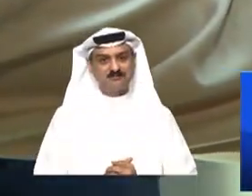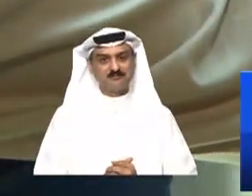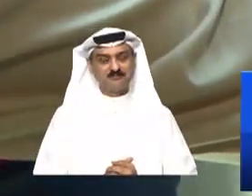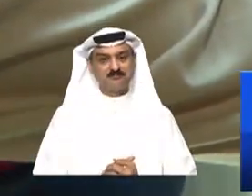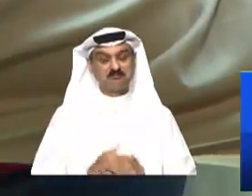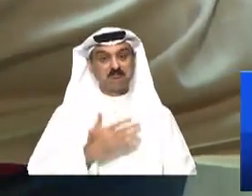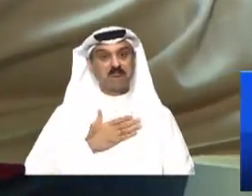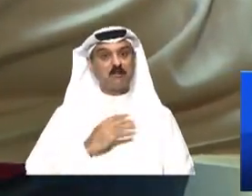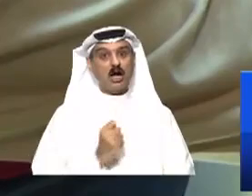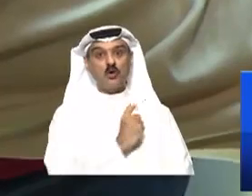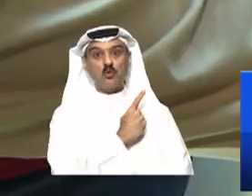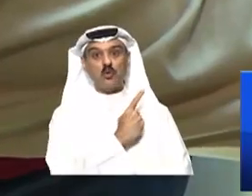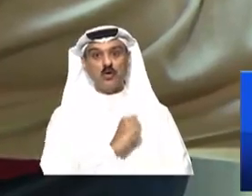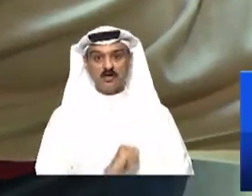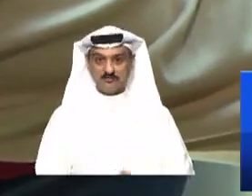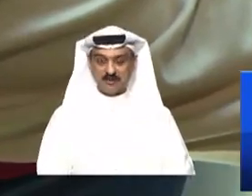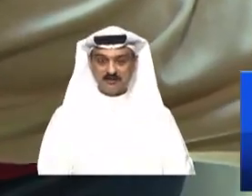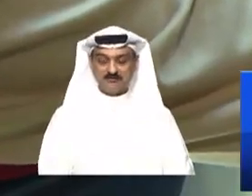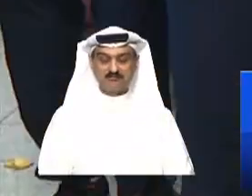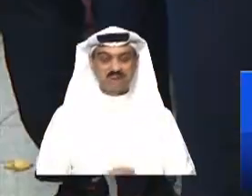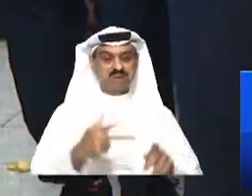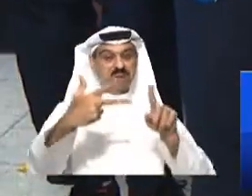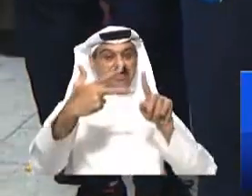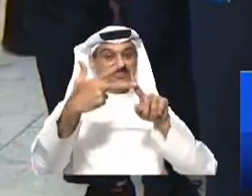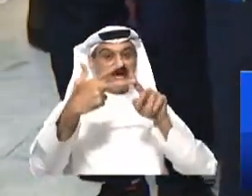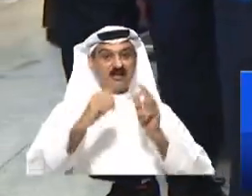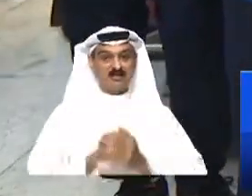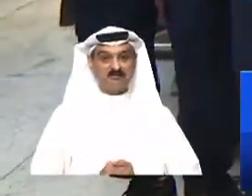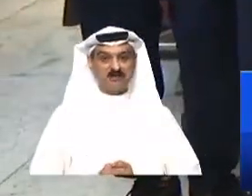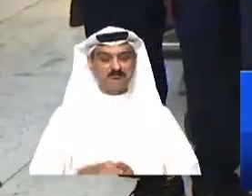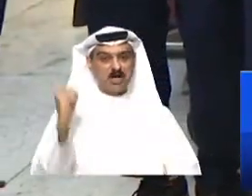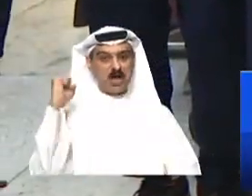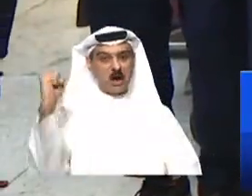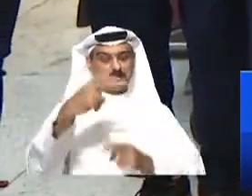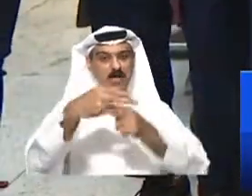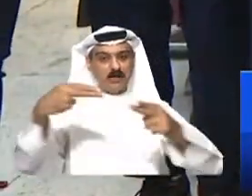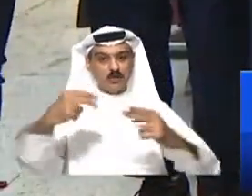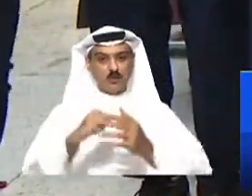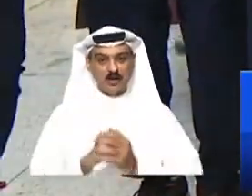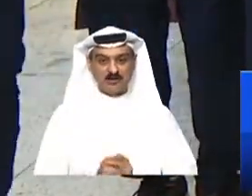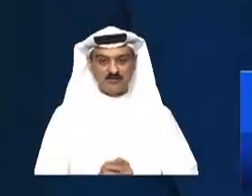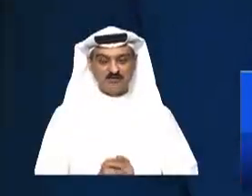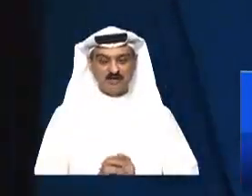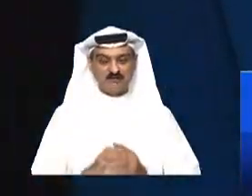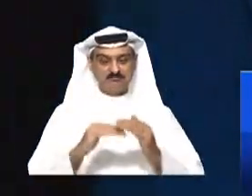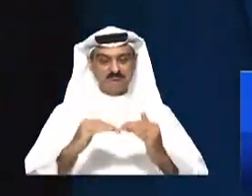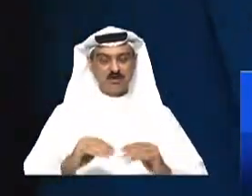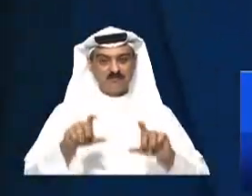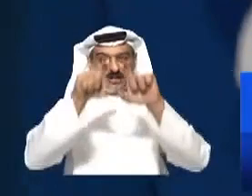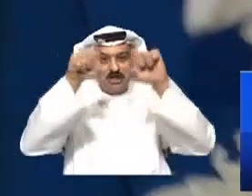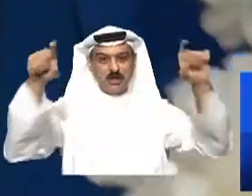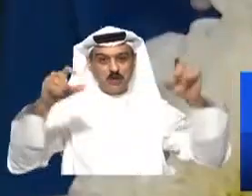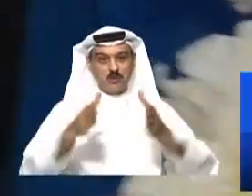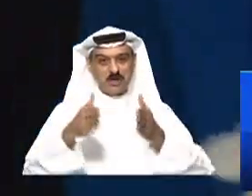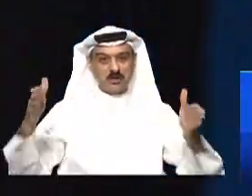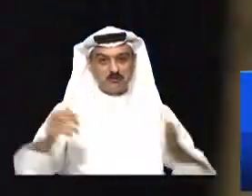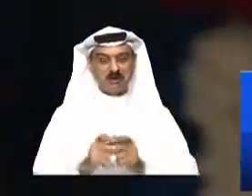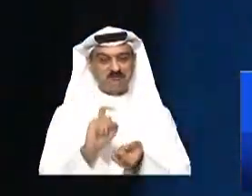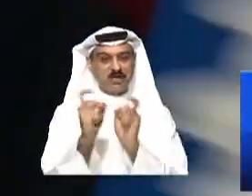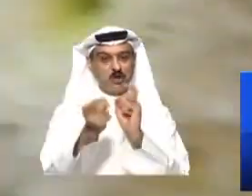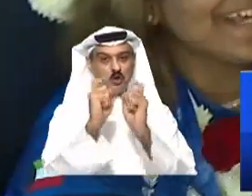أنا بروحي في الثانية مركز الثالث. أبطال الكويت كانوا العنوان الأكبر في بطولة الألعاب